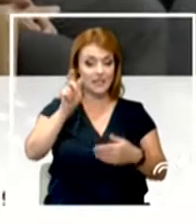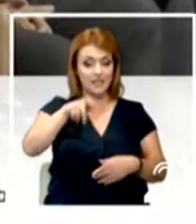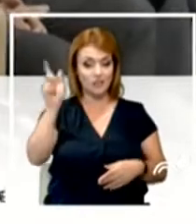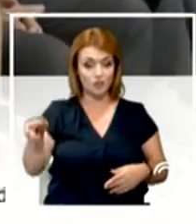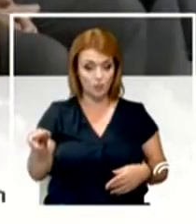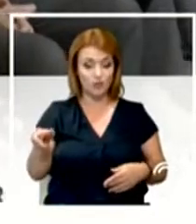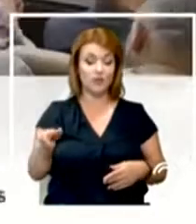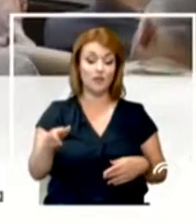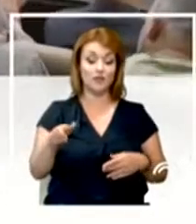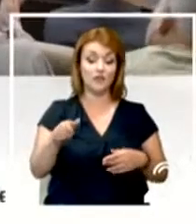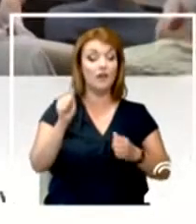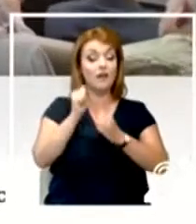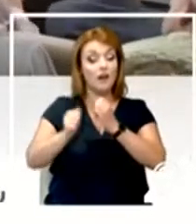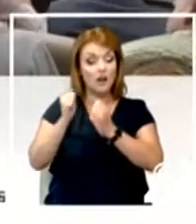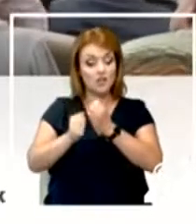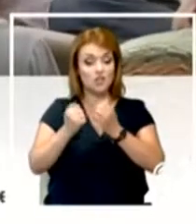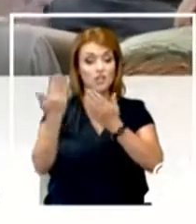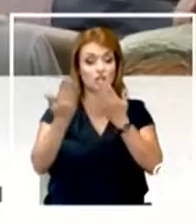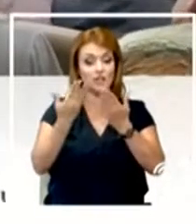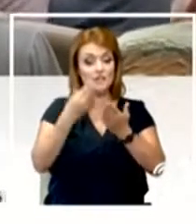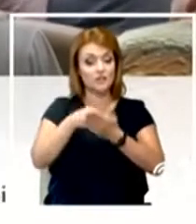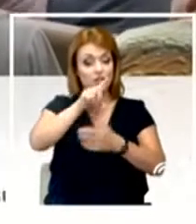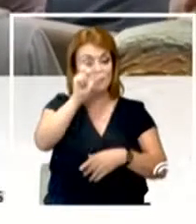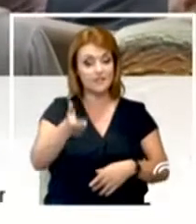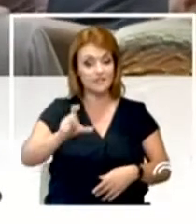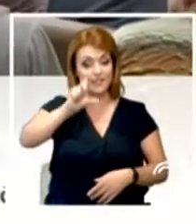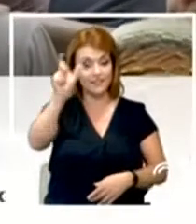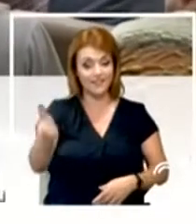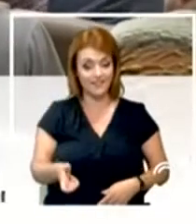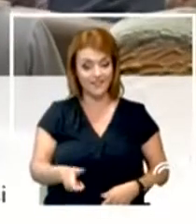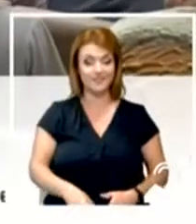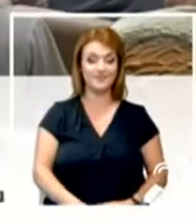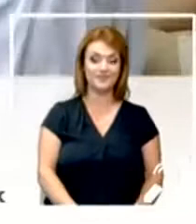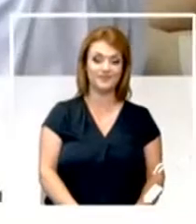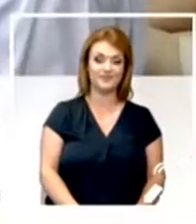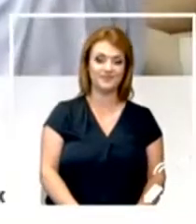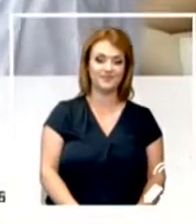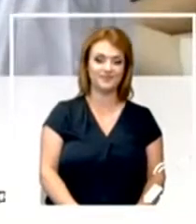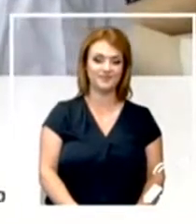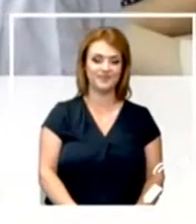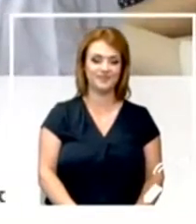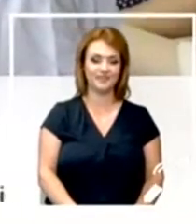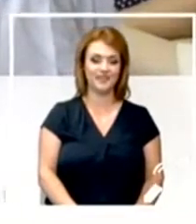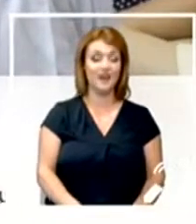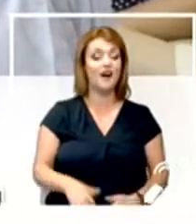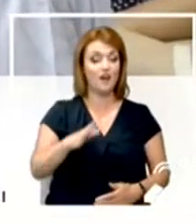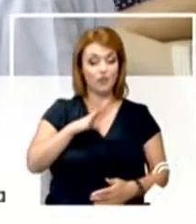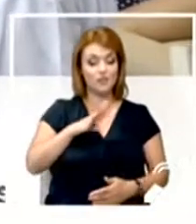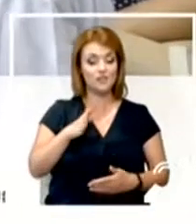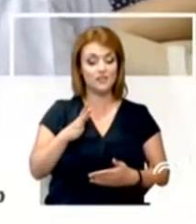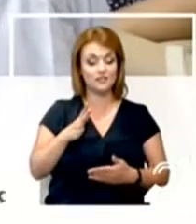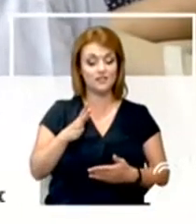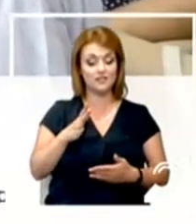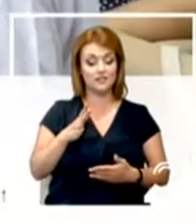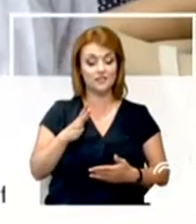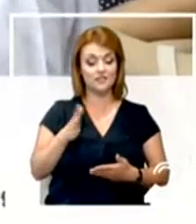creațiile proprii, iar artiștii au interpretat cântece de dor, făcându-i pe românii din Cernăuți să uite pentru câteva clipe de alarmele aeriene și